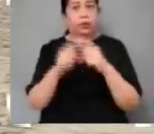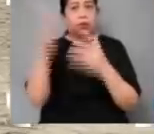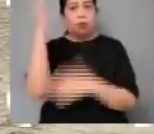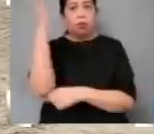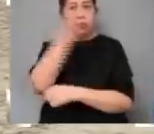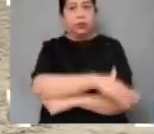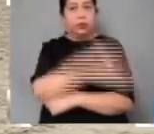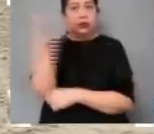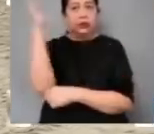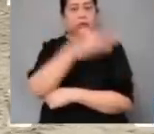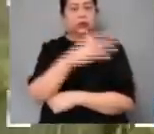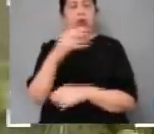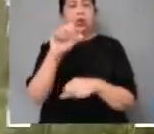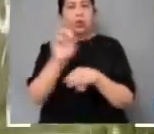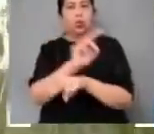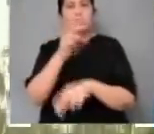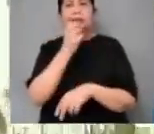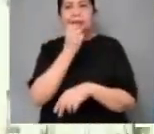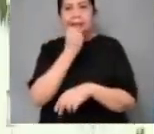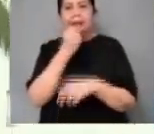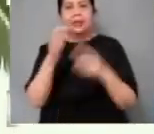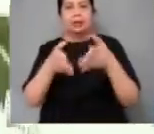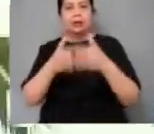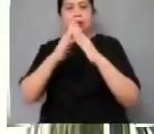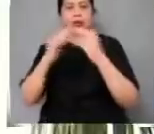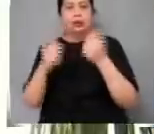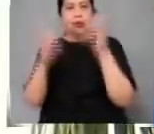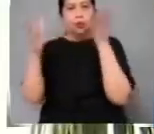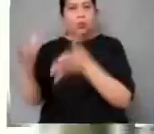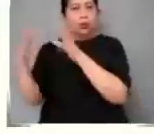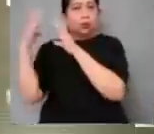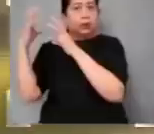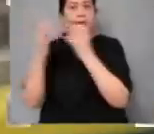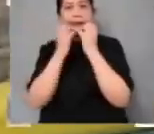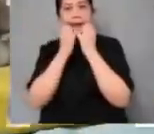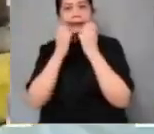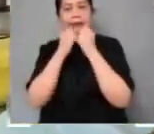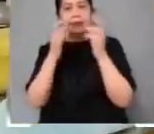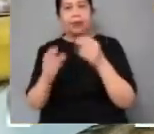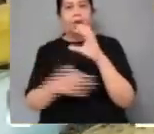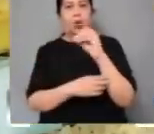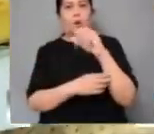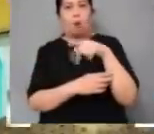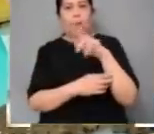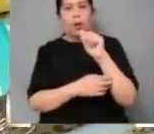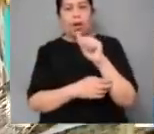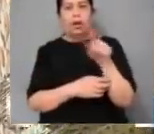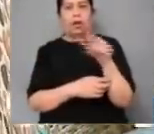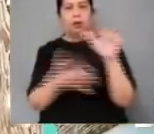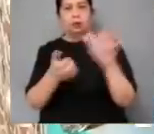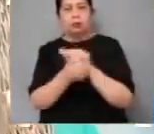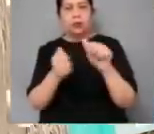sa muling pagtatayo ng tirahan. Ang mga natirang puno ng niyog isinasalba naman para sa pagkukopra. Ang mga sinalanta ng bagyo sa Cebu